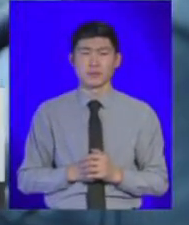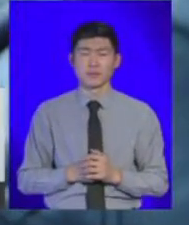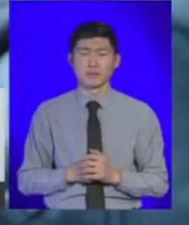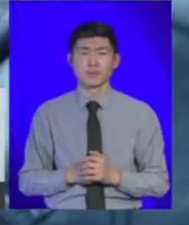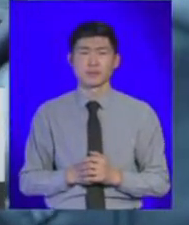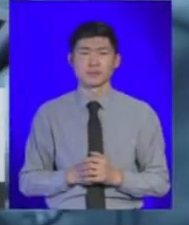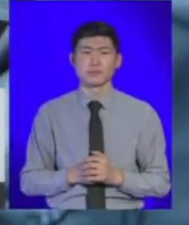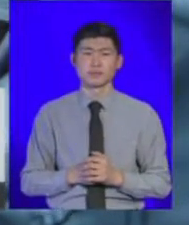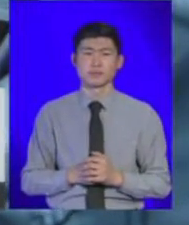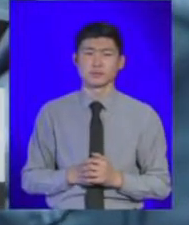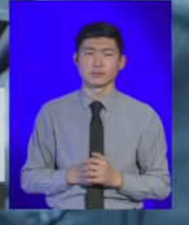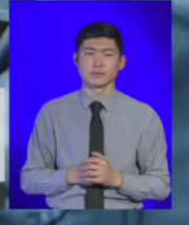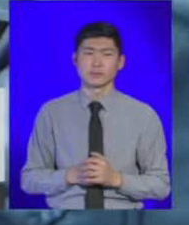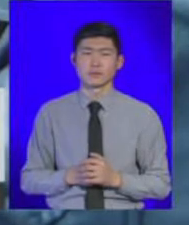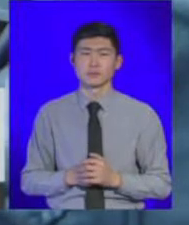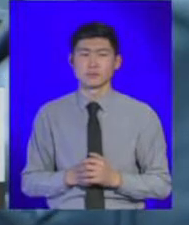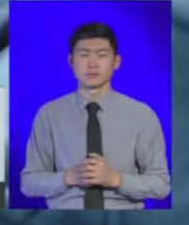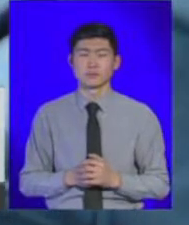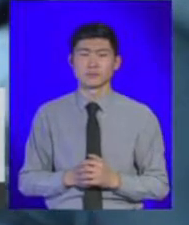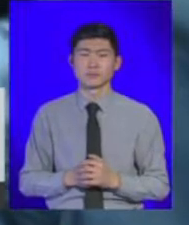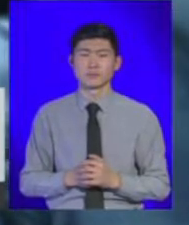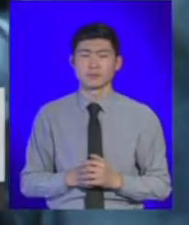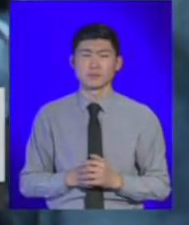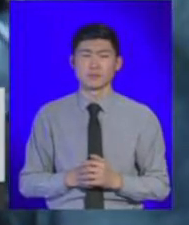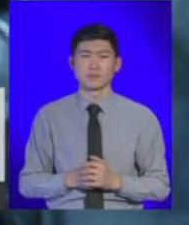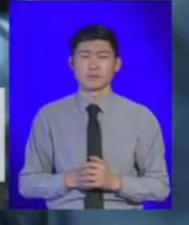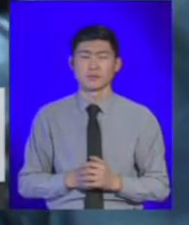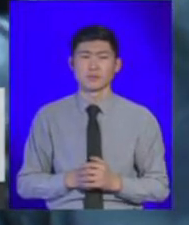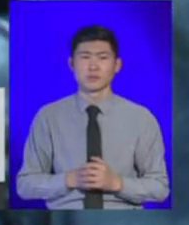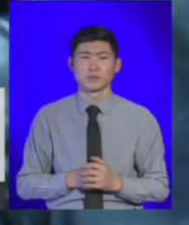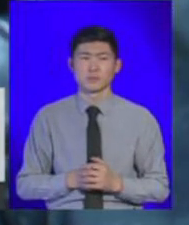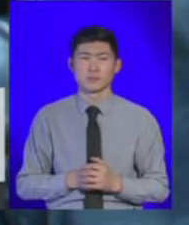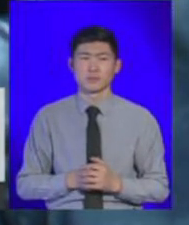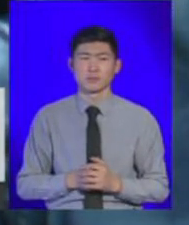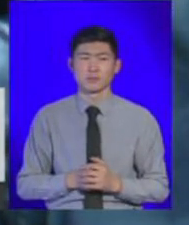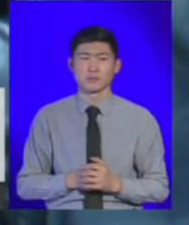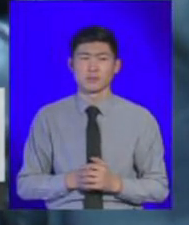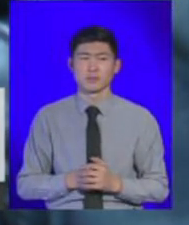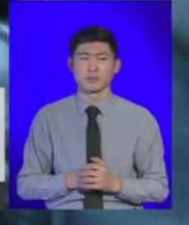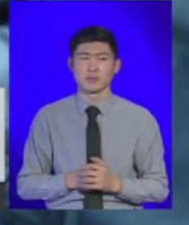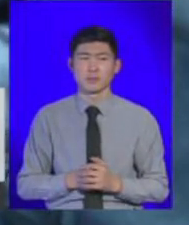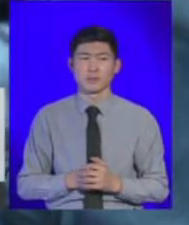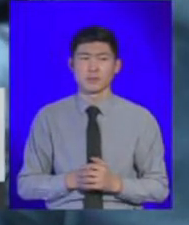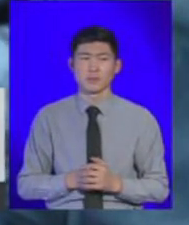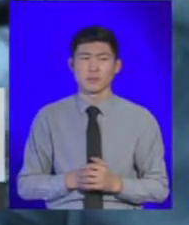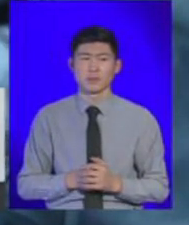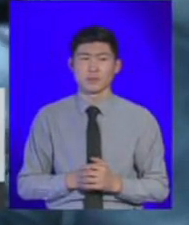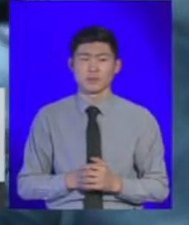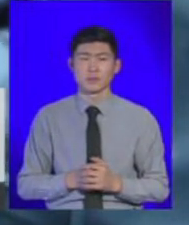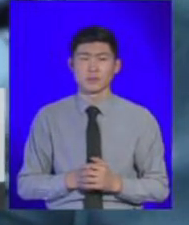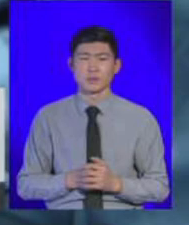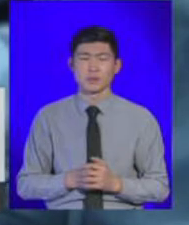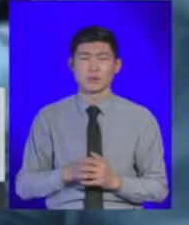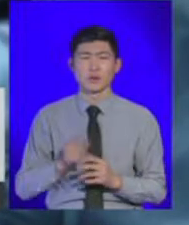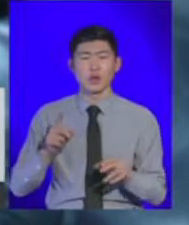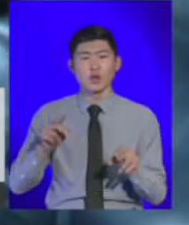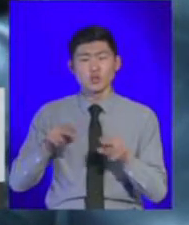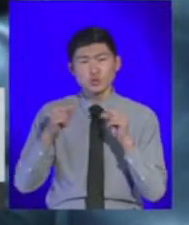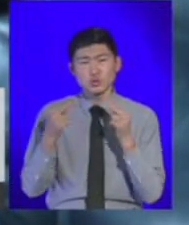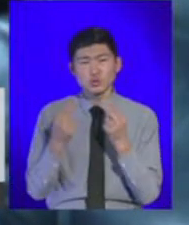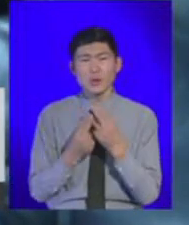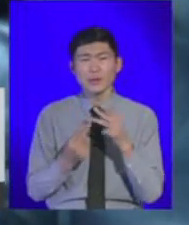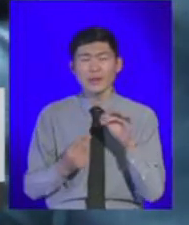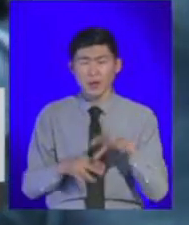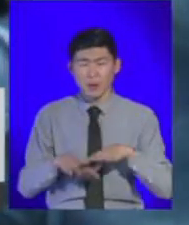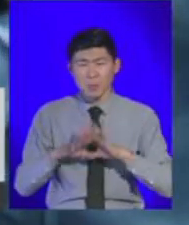Тэг. Гэтэл хуулийг хилцэх тавхан улсын хурлын гишүүн байсан. Би одоо ч их хурлын гишүүн байна шүү дээ. Тэг. Чуулганы танхим шин яг ийм